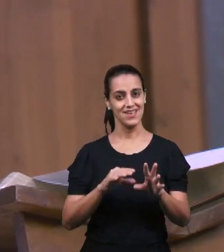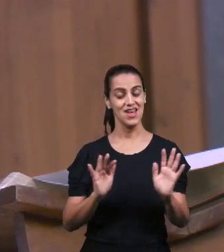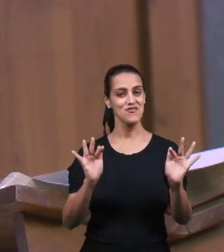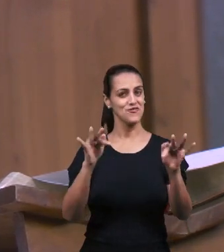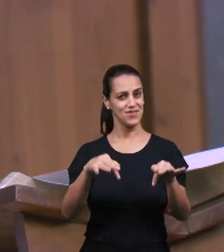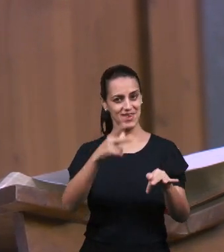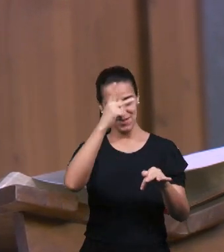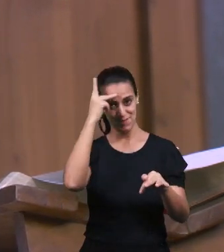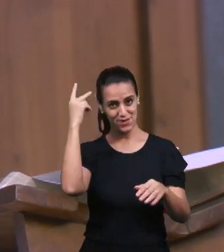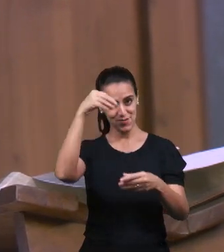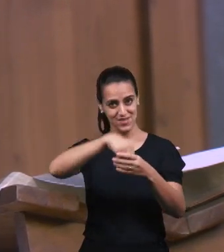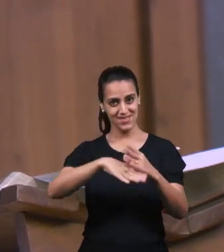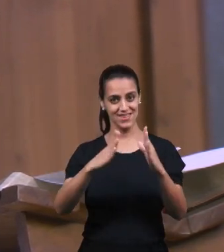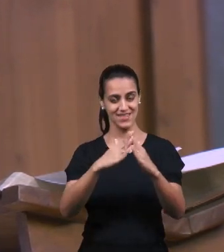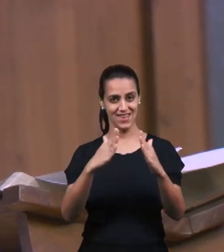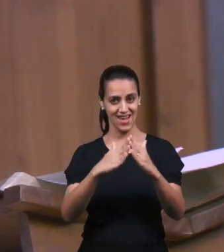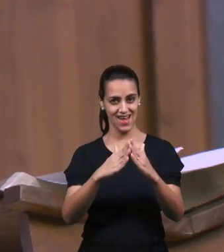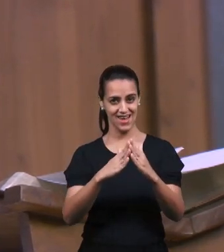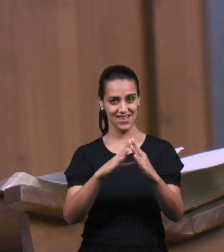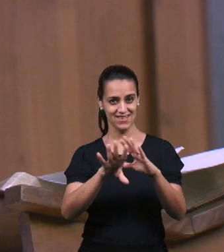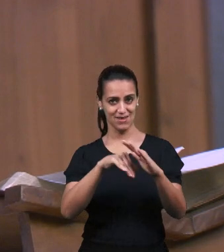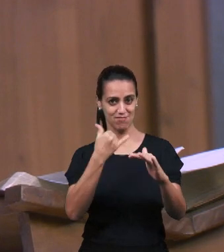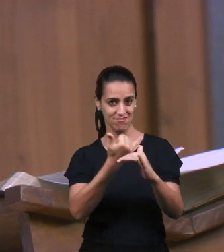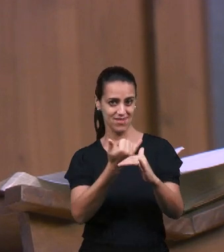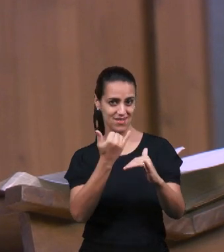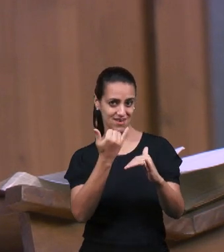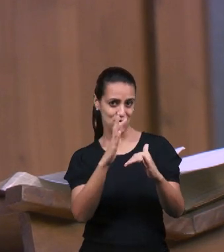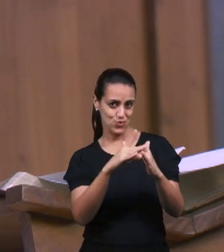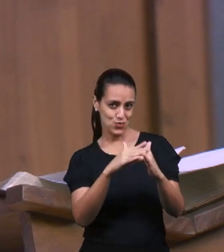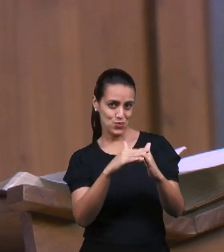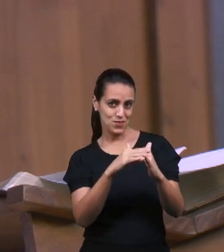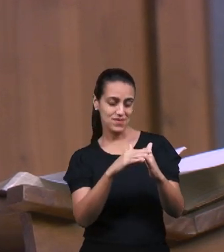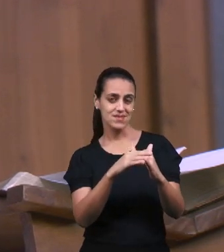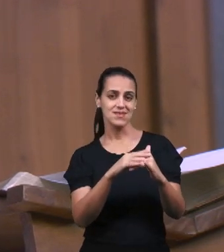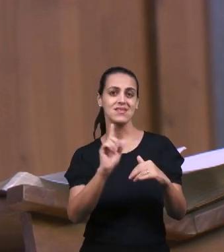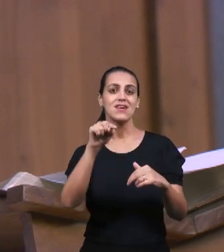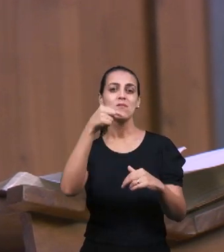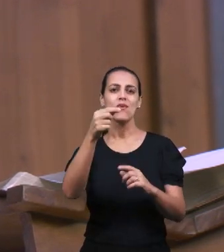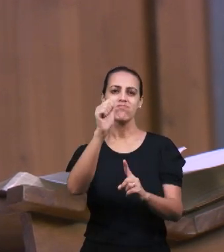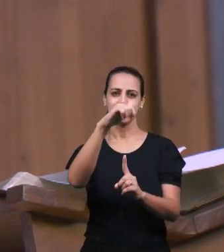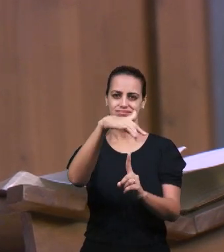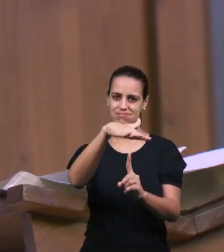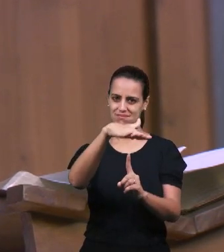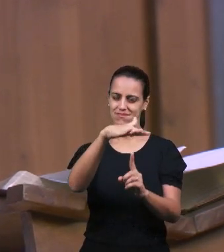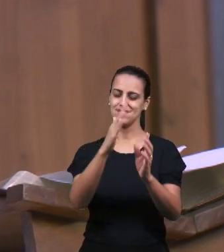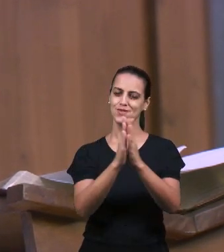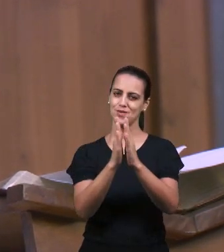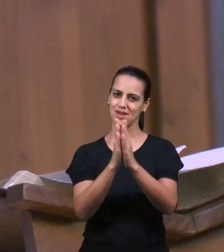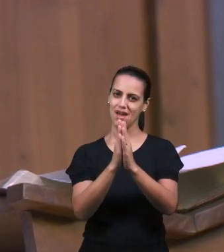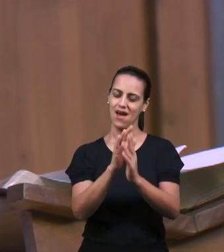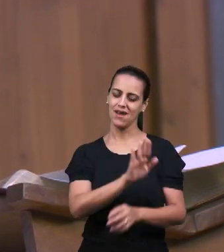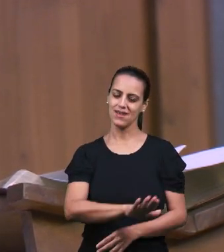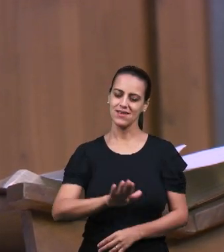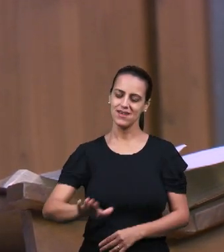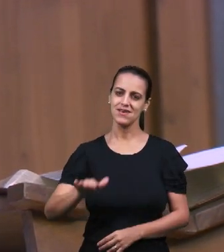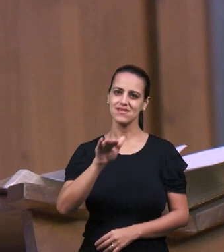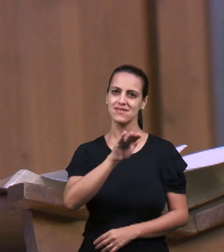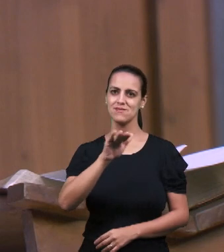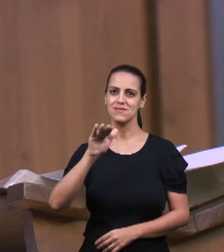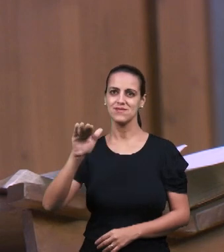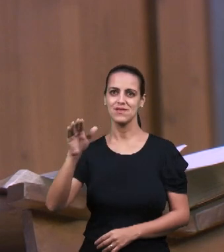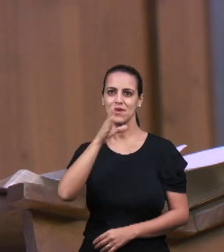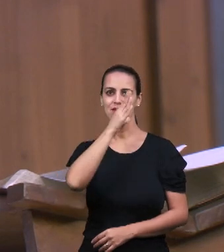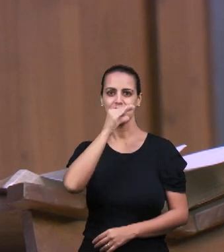maison, qui participent à notre canal YouTube, vont pouvoir recevoir après la prière qui sera faite pour les enfants intermédiaires et